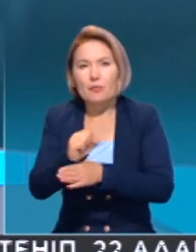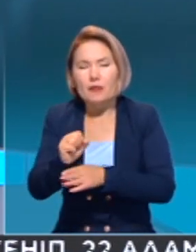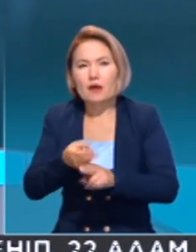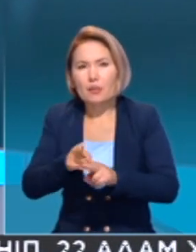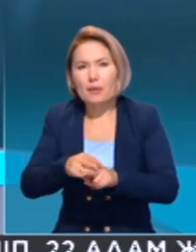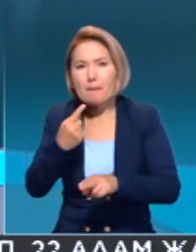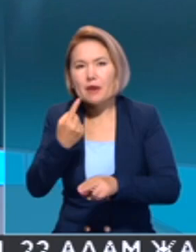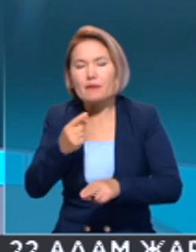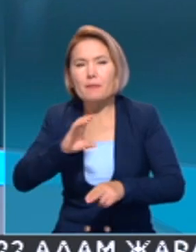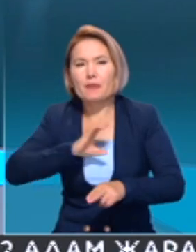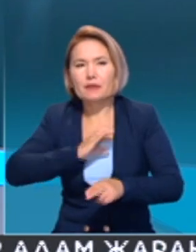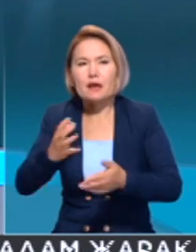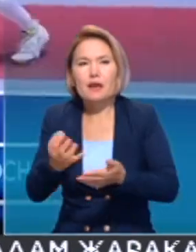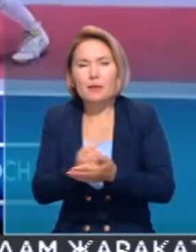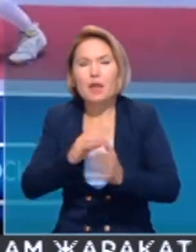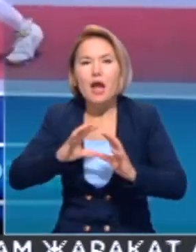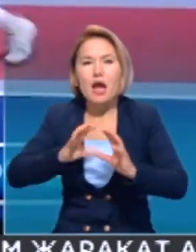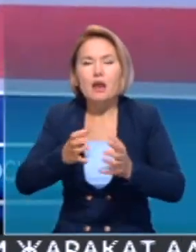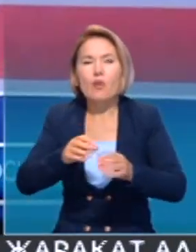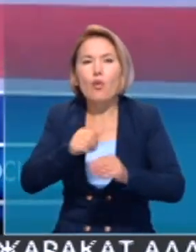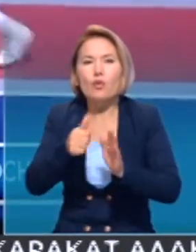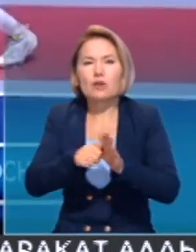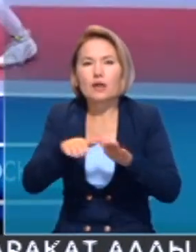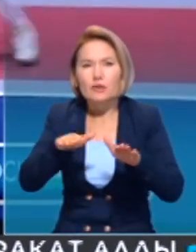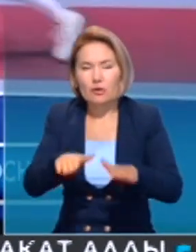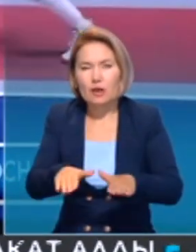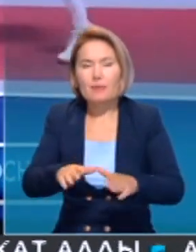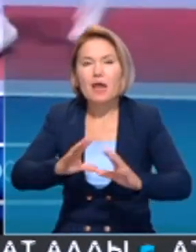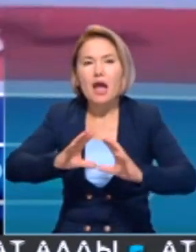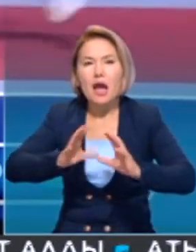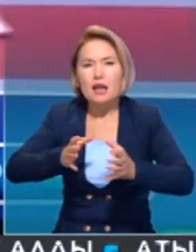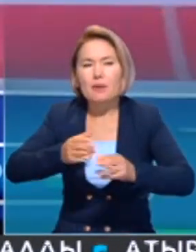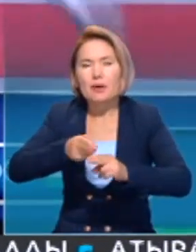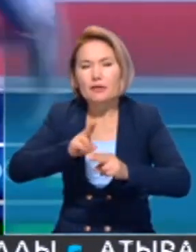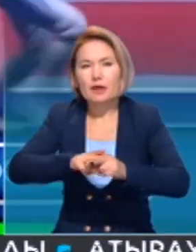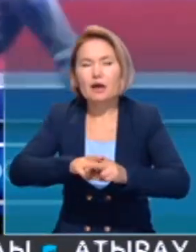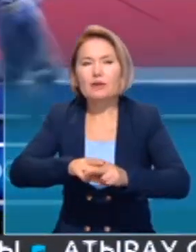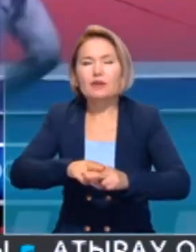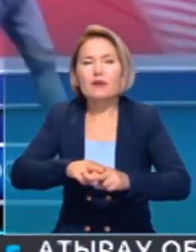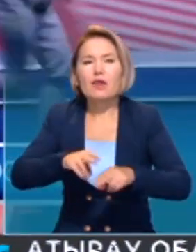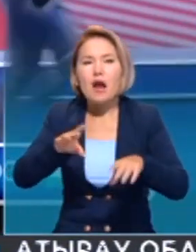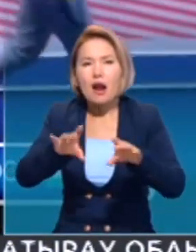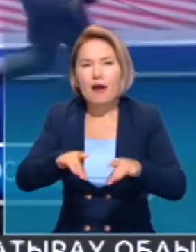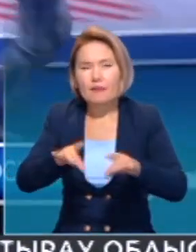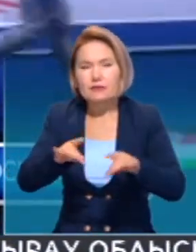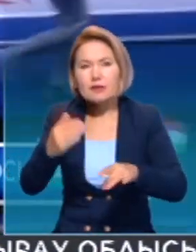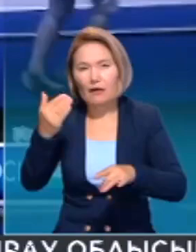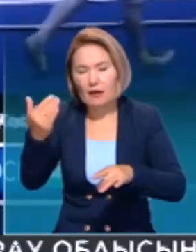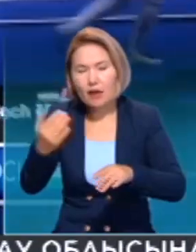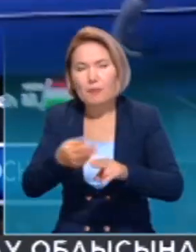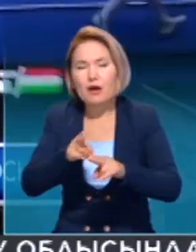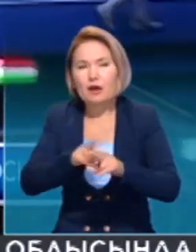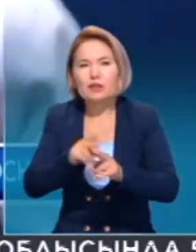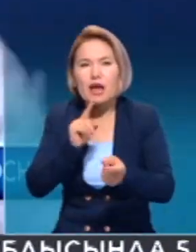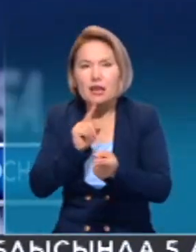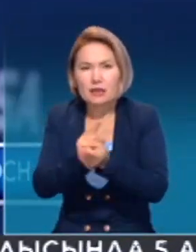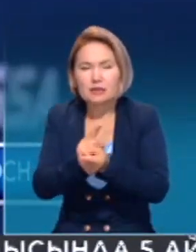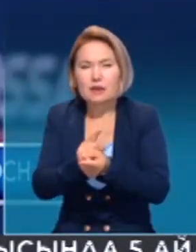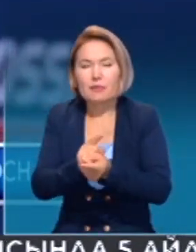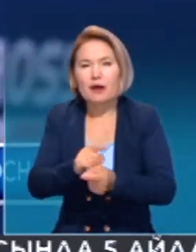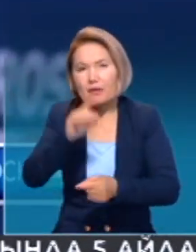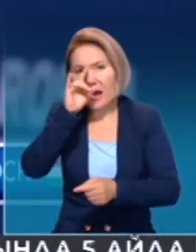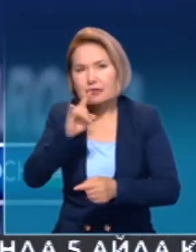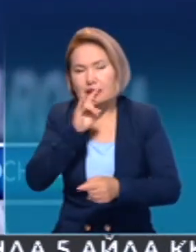алғашқы медаль. Әлемдік рейтингте 16-шы орында тұрған ол әлем біріншілігінде алдымен аустралиялық Жозеф Махрингерді 15-14